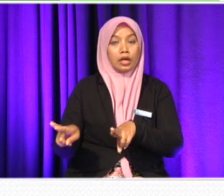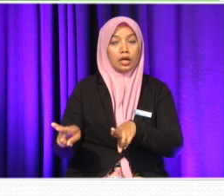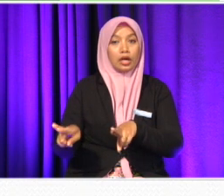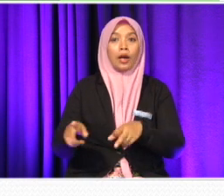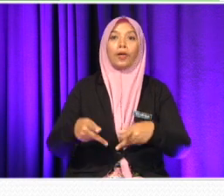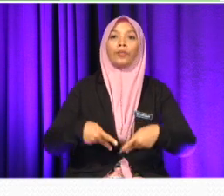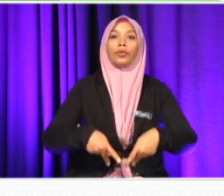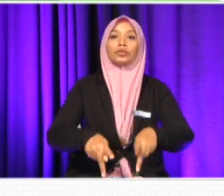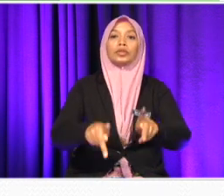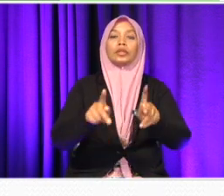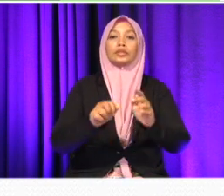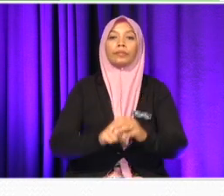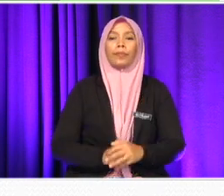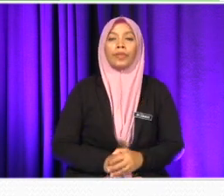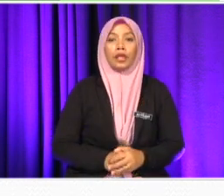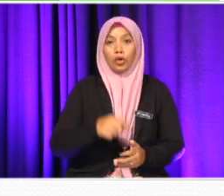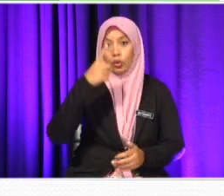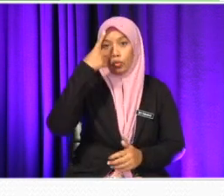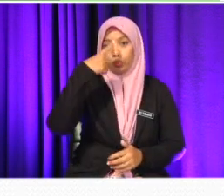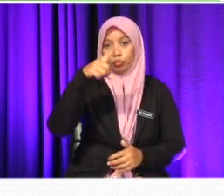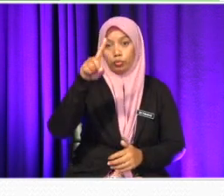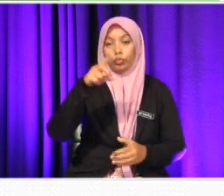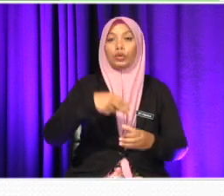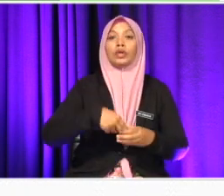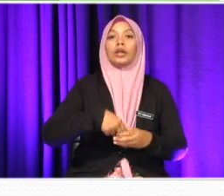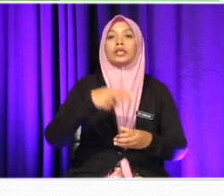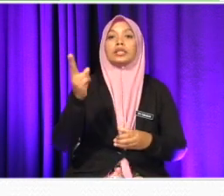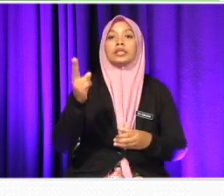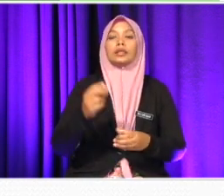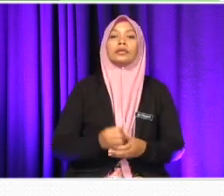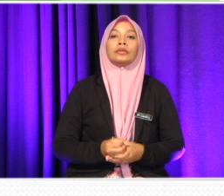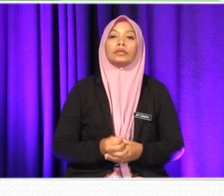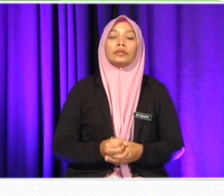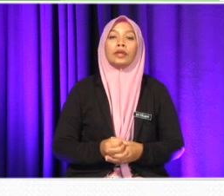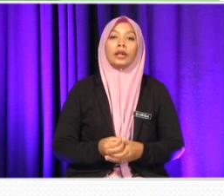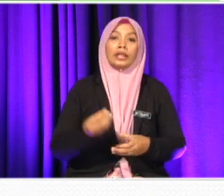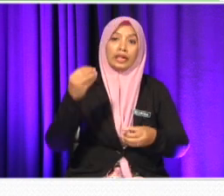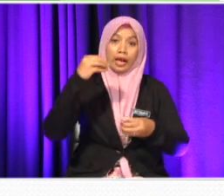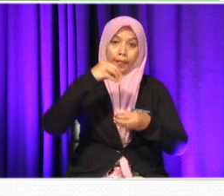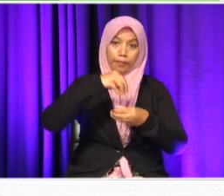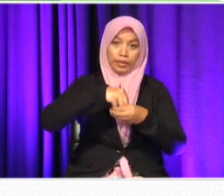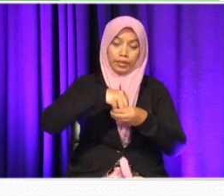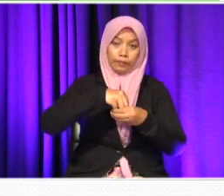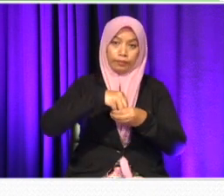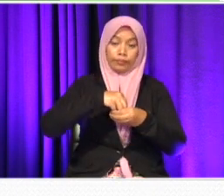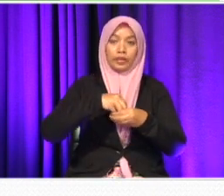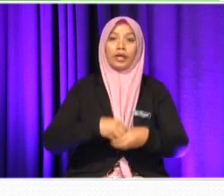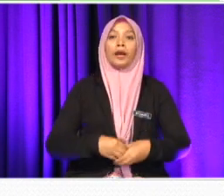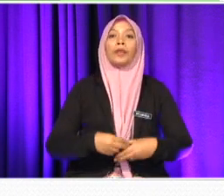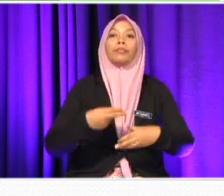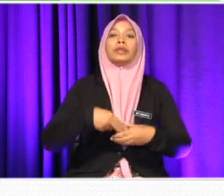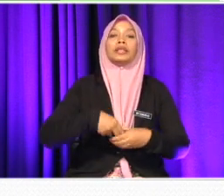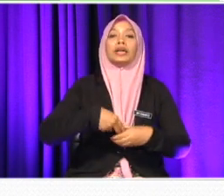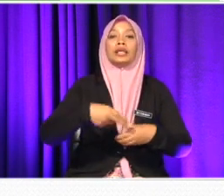transformasi input untuk menghasilkan output yang pertama adalah yang kedua menghasilkan produk atau